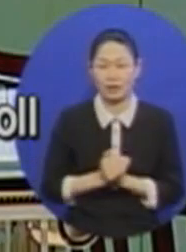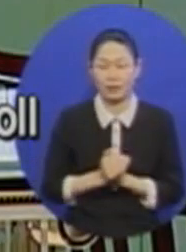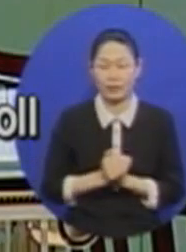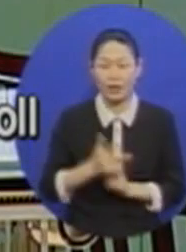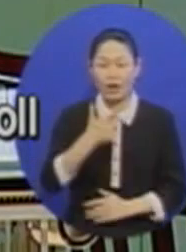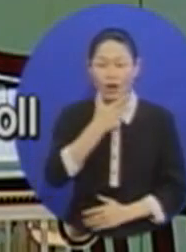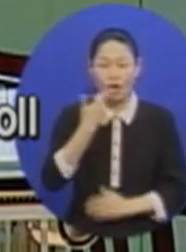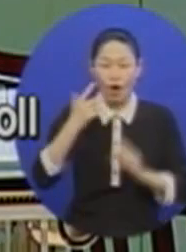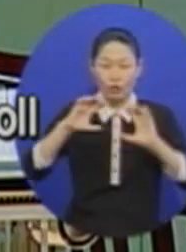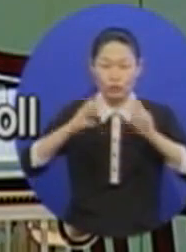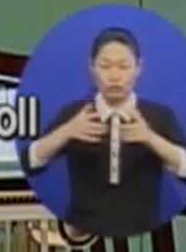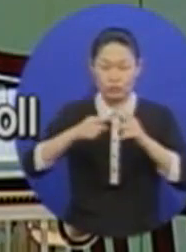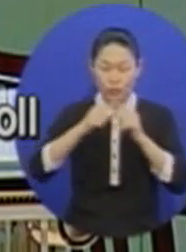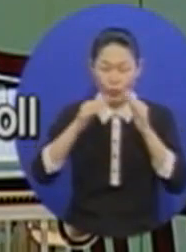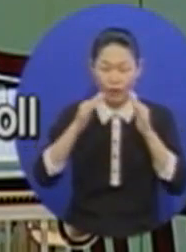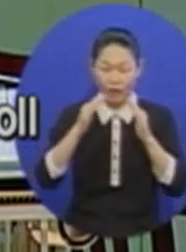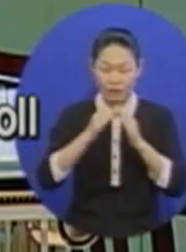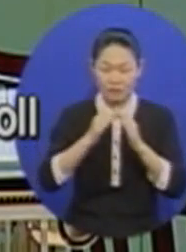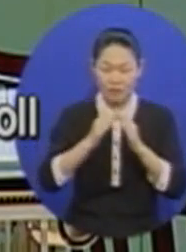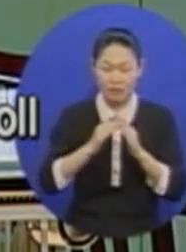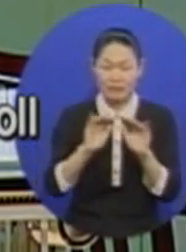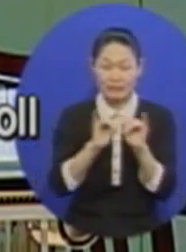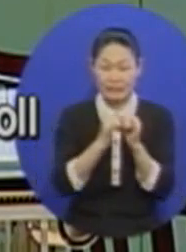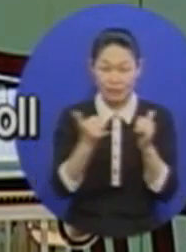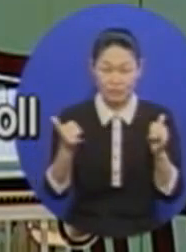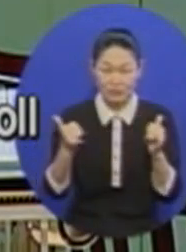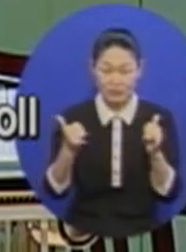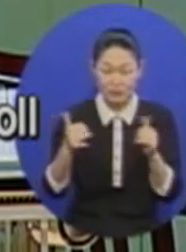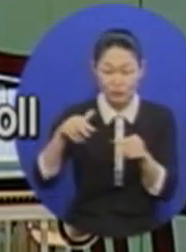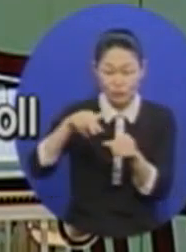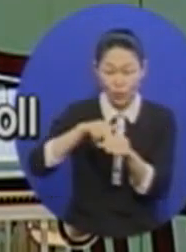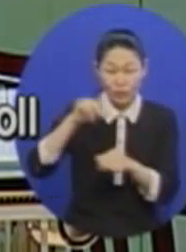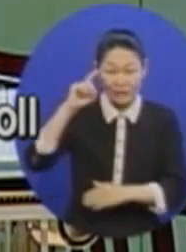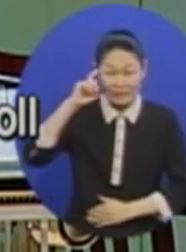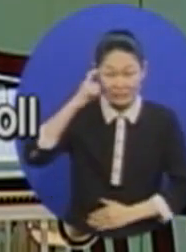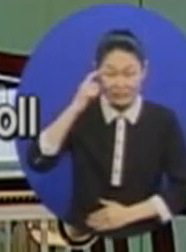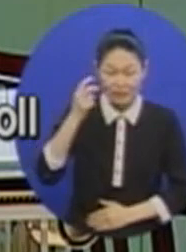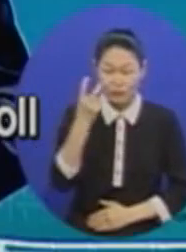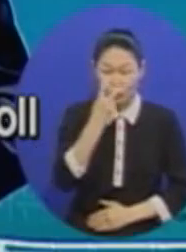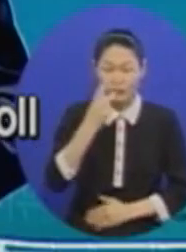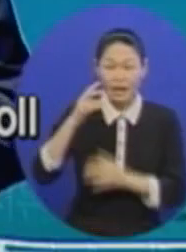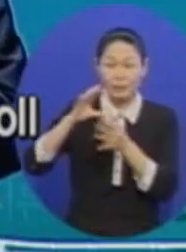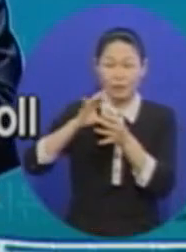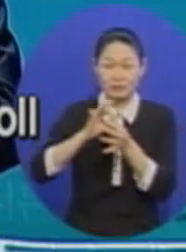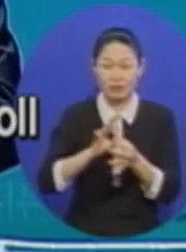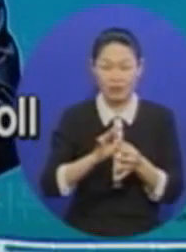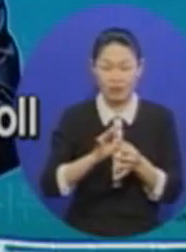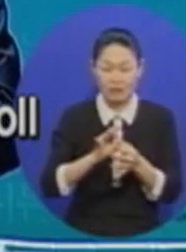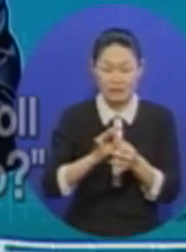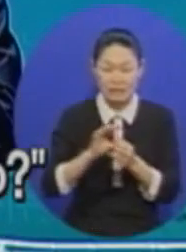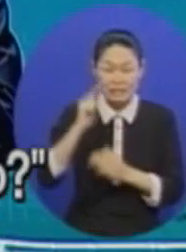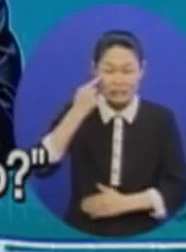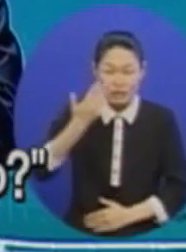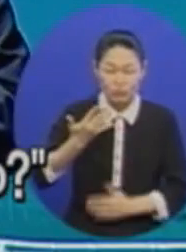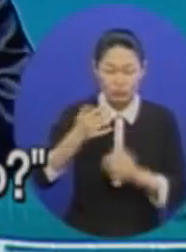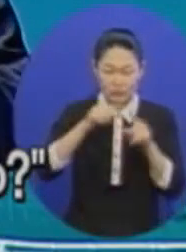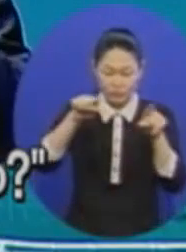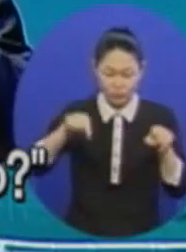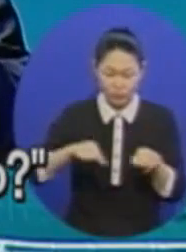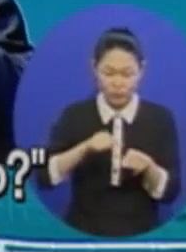교회에서 한번 사람들의 종교의식을 조사하면서 아 그 질문 속에